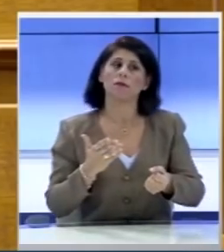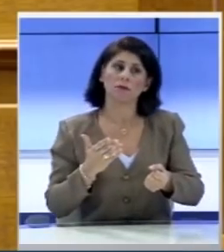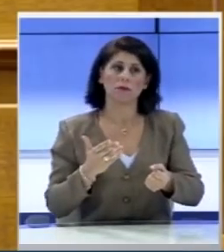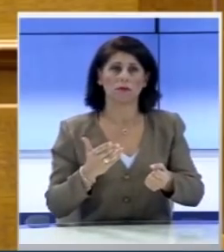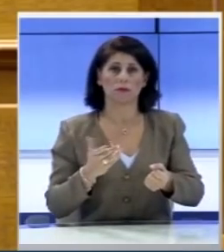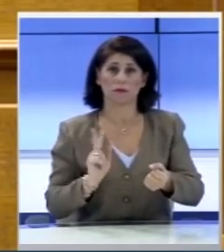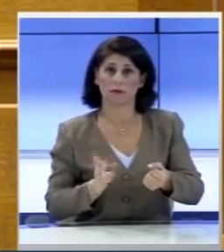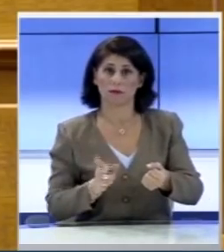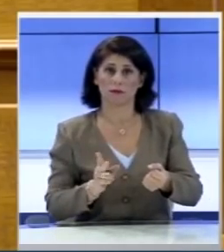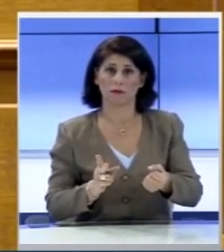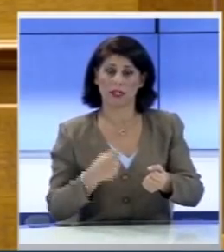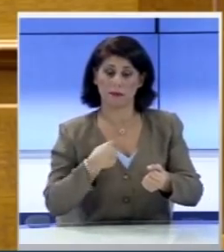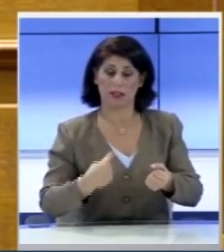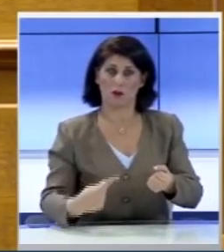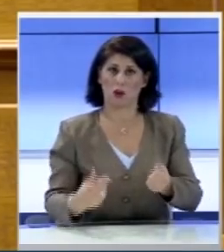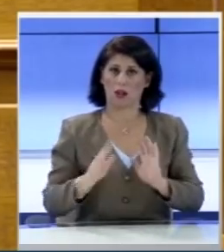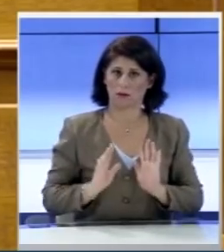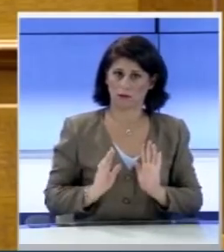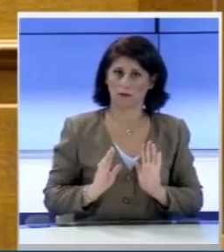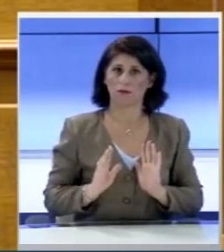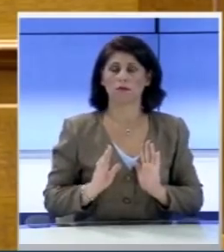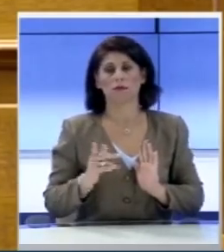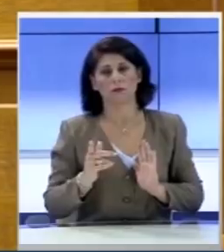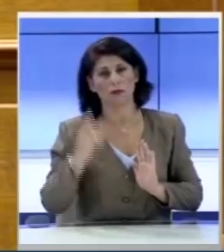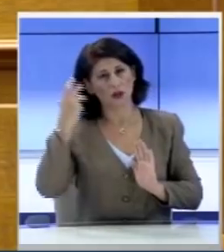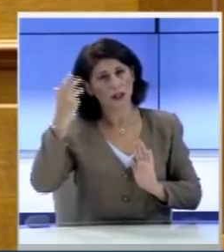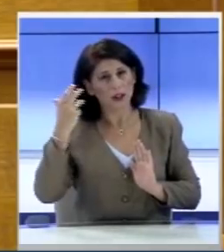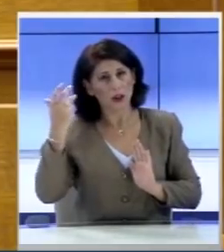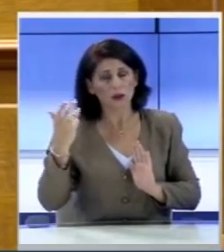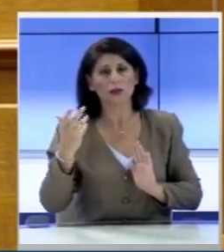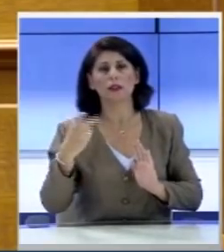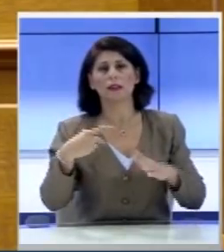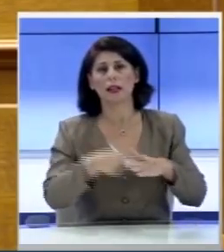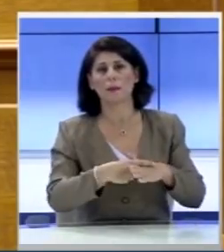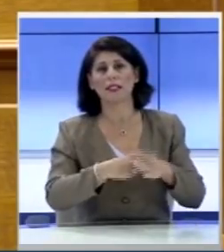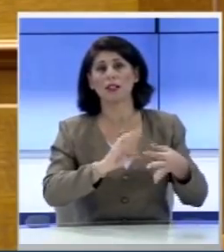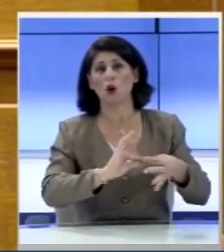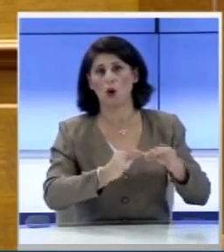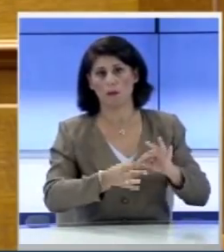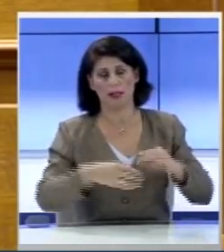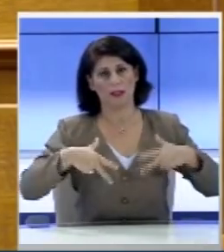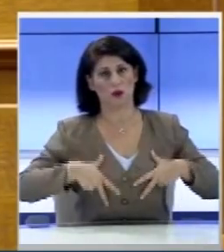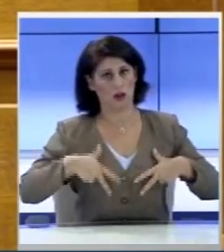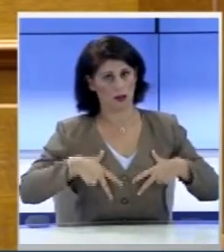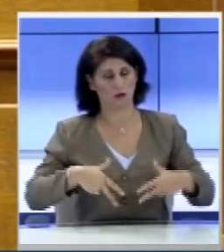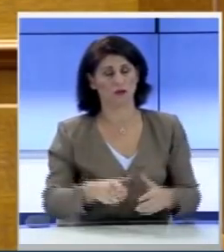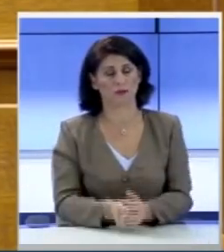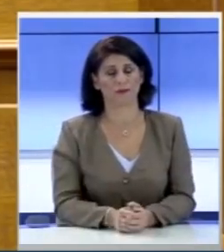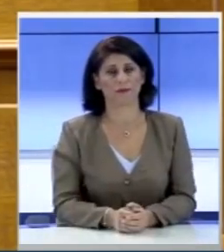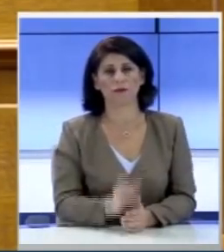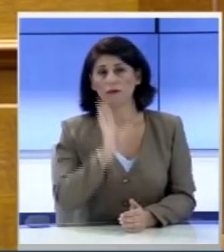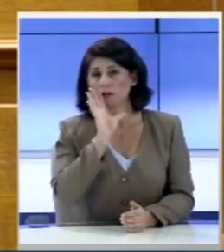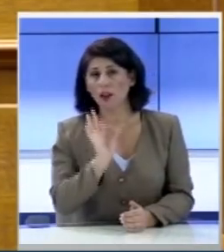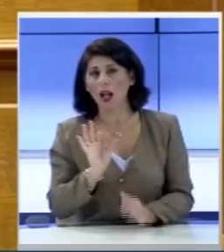σε ρυψοκίνδυνες συμπεριφορές, όπως θα το εννοούν βέβαια οι τραπεζικοί όμιλοι και το κράτος σας.